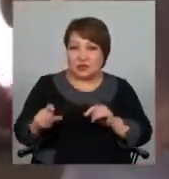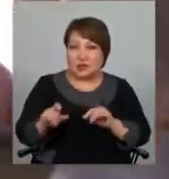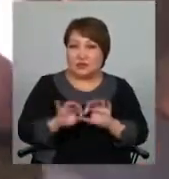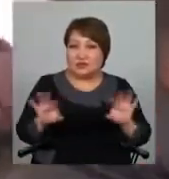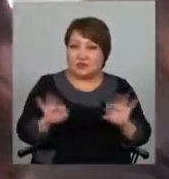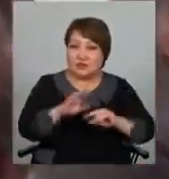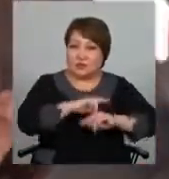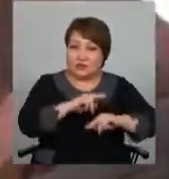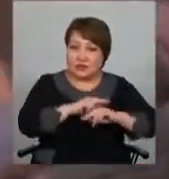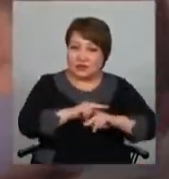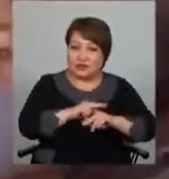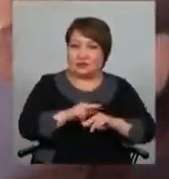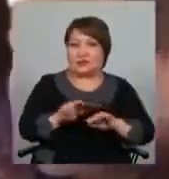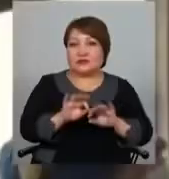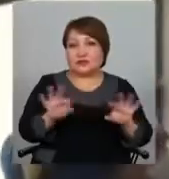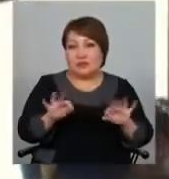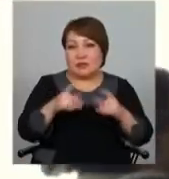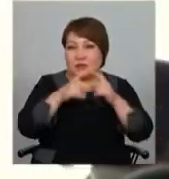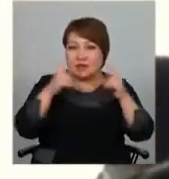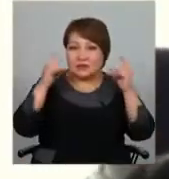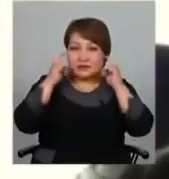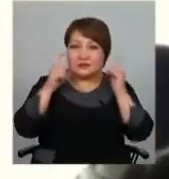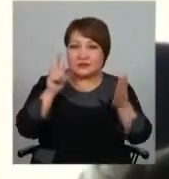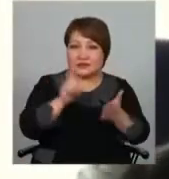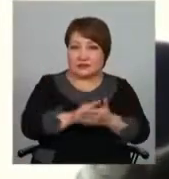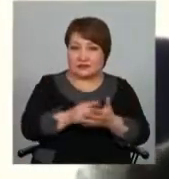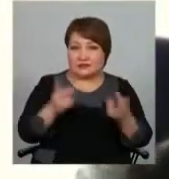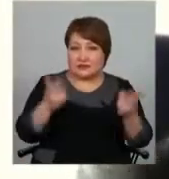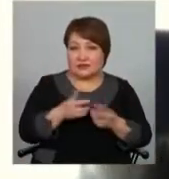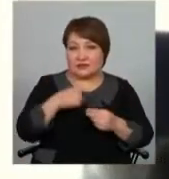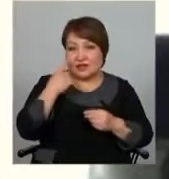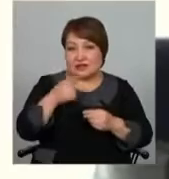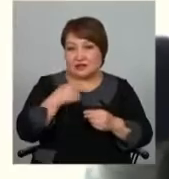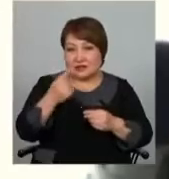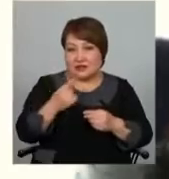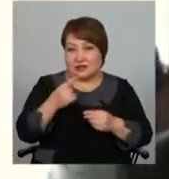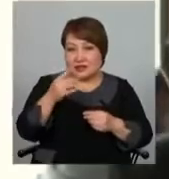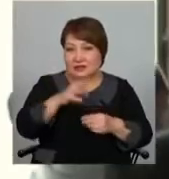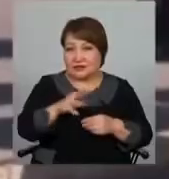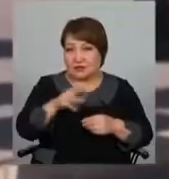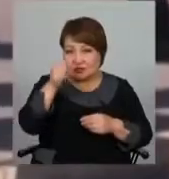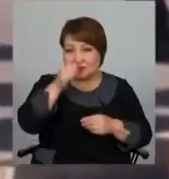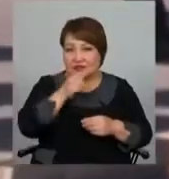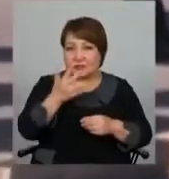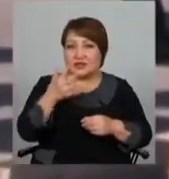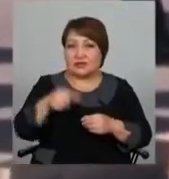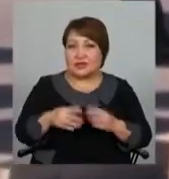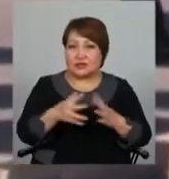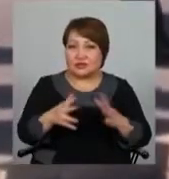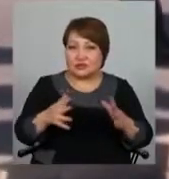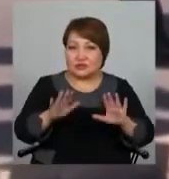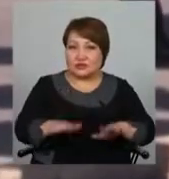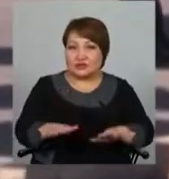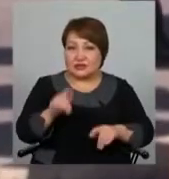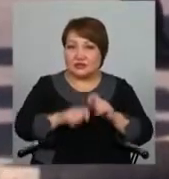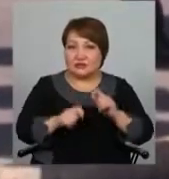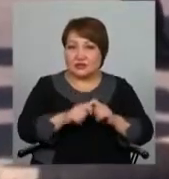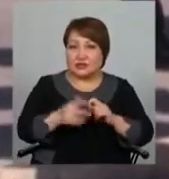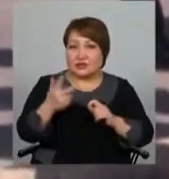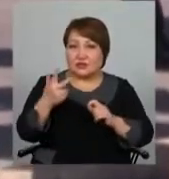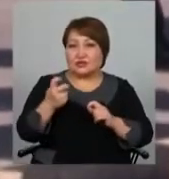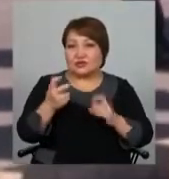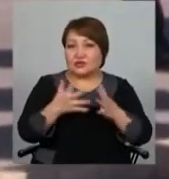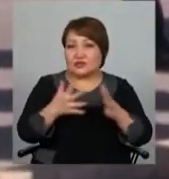тағуды міндетті екенін айтты. Жалпы өңірде наурыз айынан бастап 5000-ға жуық нысан тексеріліп, 300-ден астамынан ереже